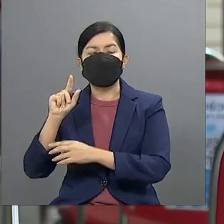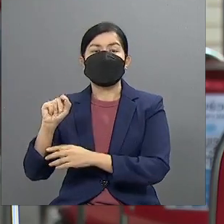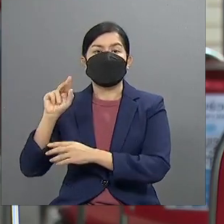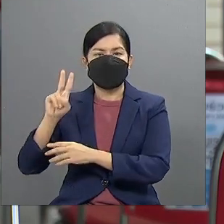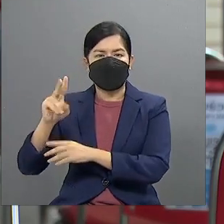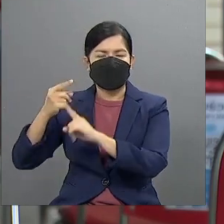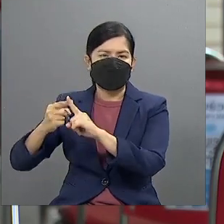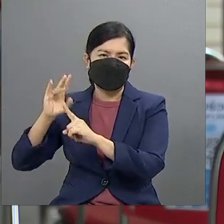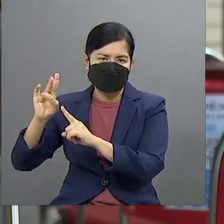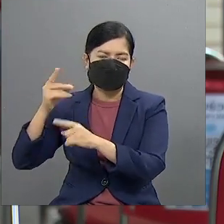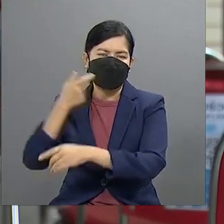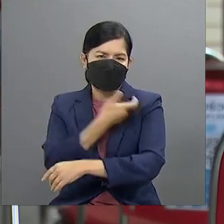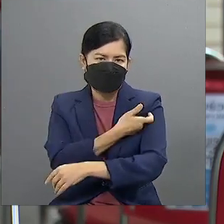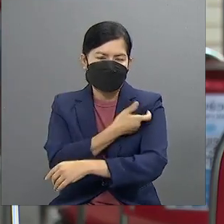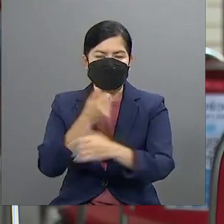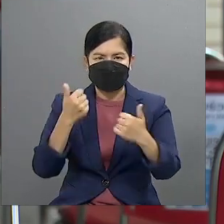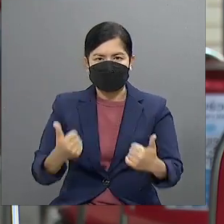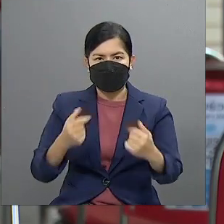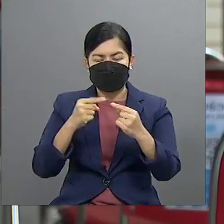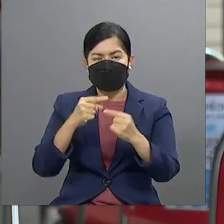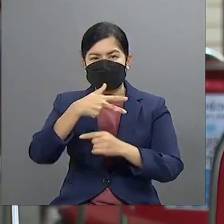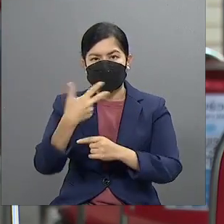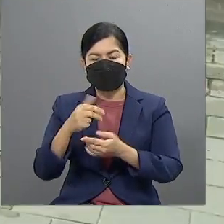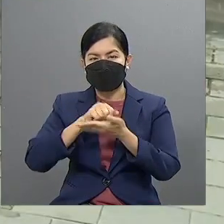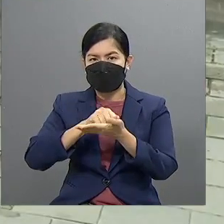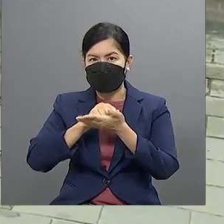จะบริการวัคซีนให้กับประชาชนไม่ต่ำกว่า700คนค่ะ